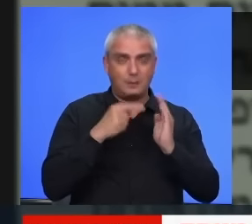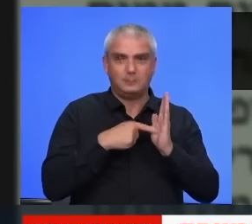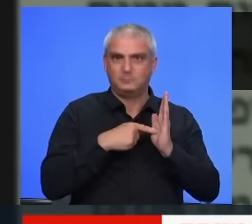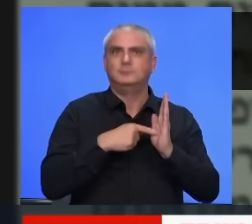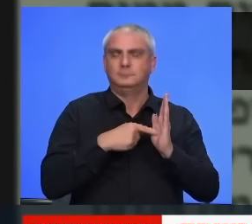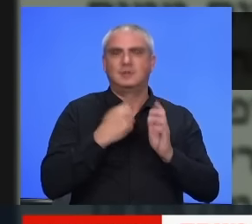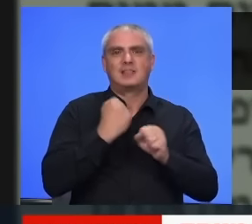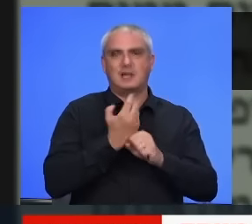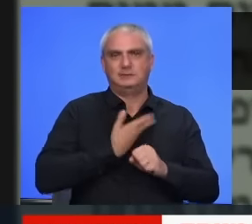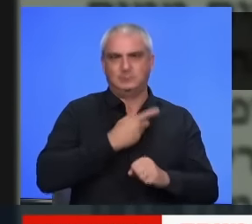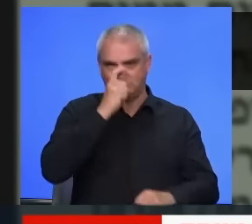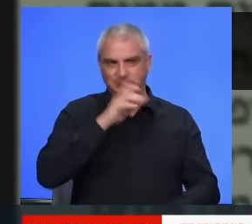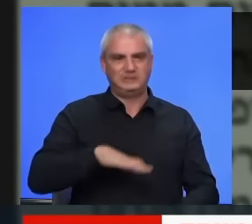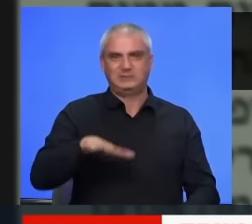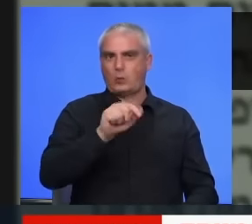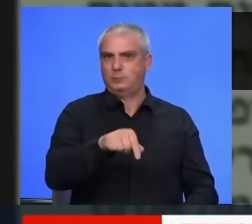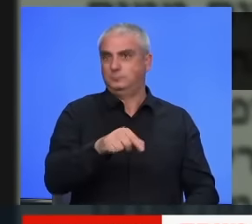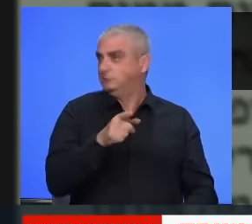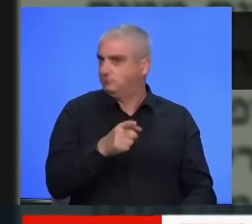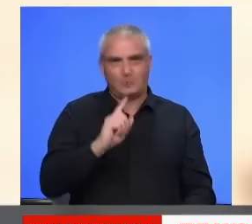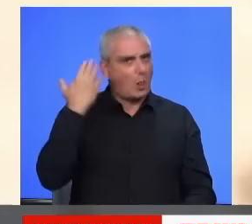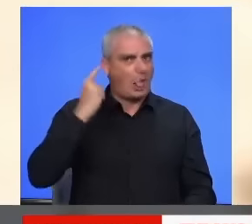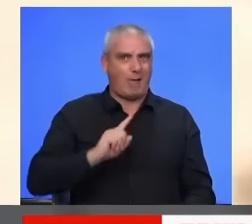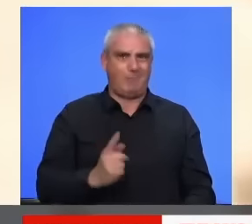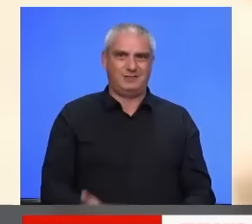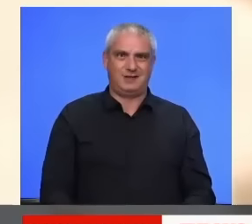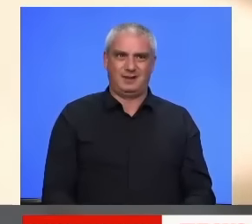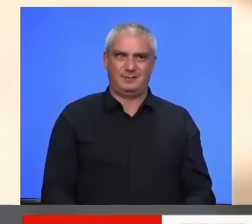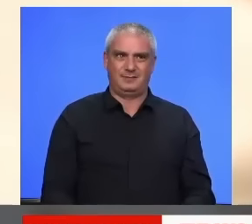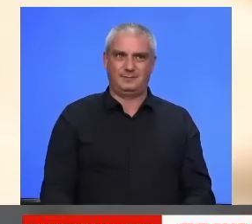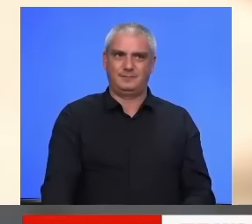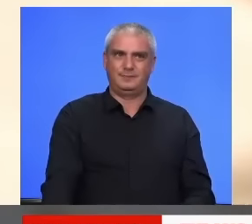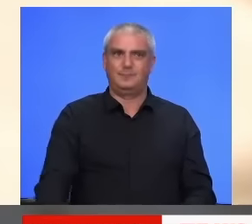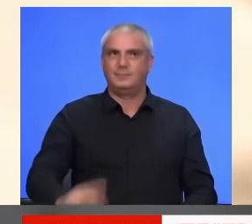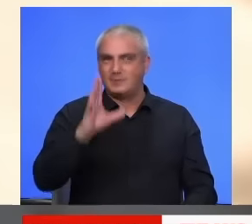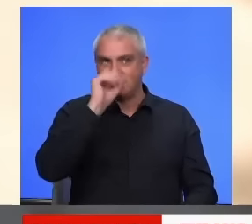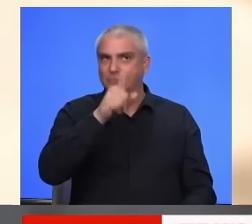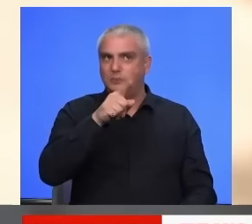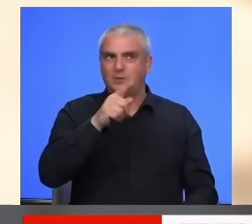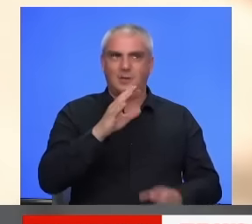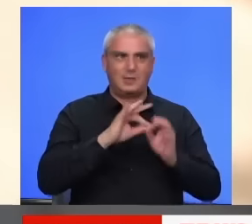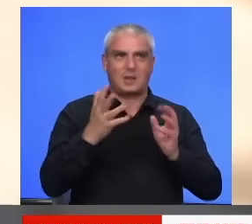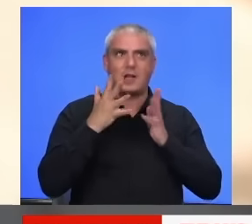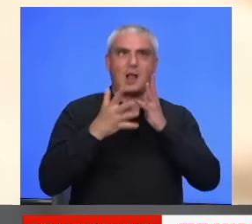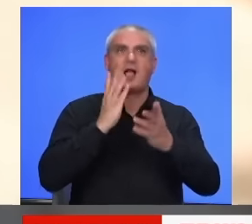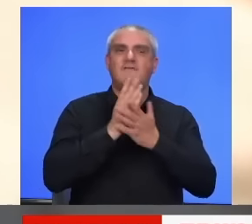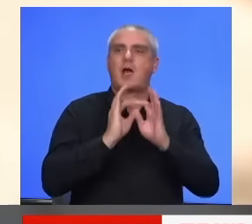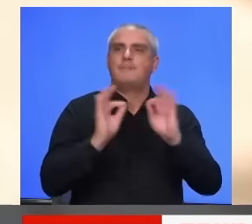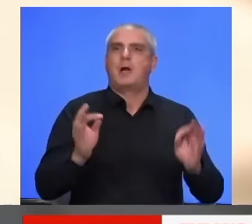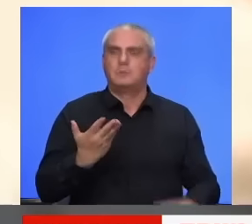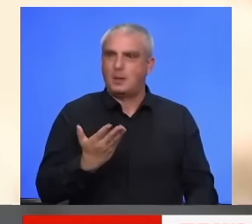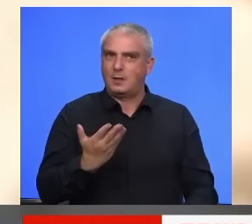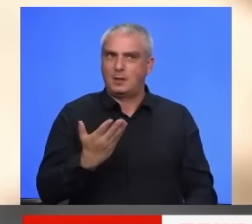בהכרח תגרום זיהום. מצב כזה עוד לא היה לנו. אני כל הגישה שלך, אתה התחלת לתקוף מהרגע הראשון, אתה מקבל ממני תשובות, אתה לא מוכן